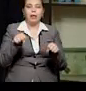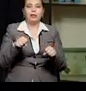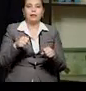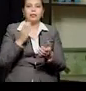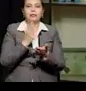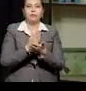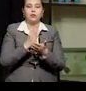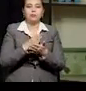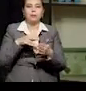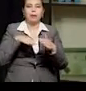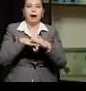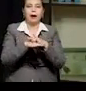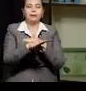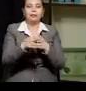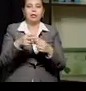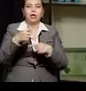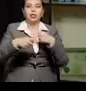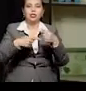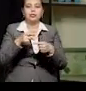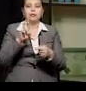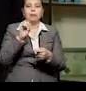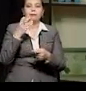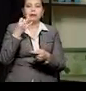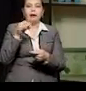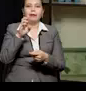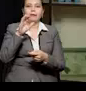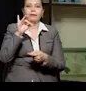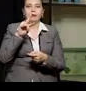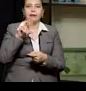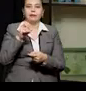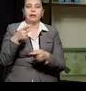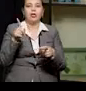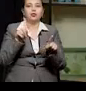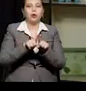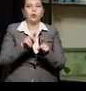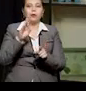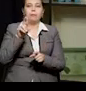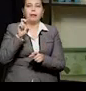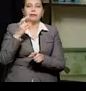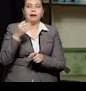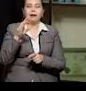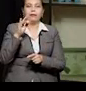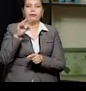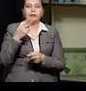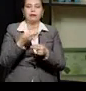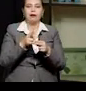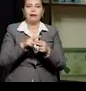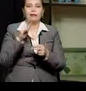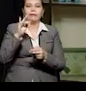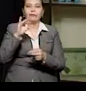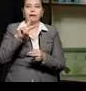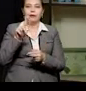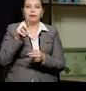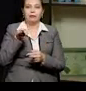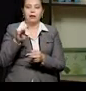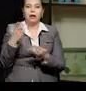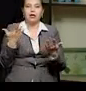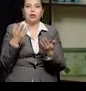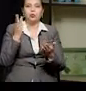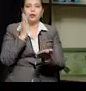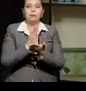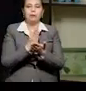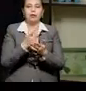свойствами проходить через бактериальный фильтр. Что же такое бактериальный фильтр? Это фильтр, который